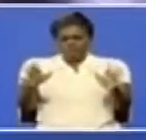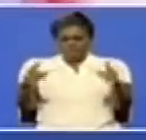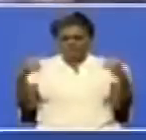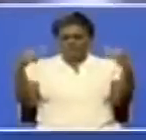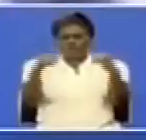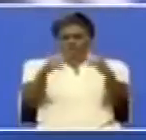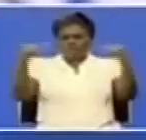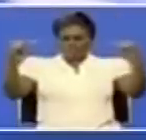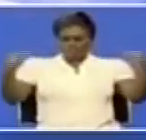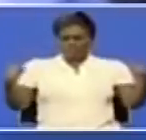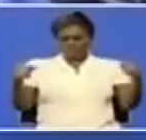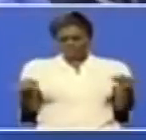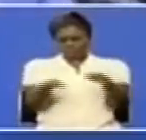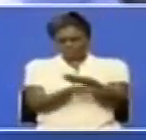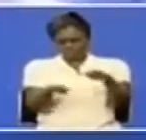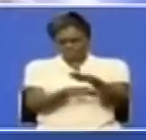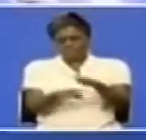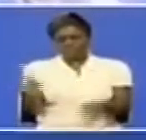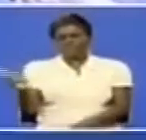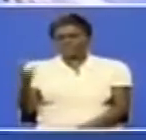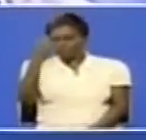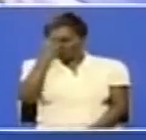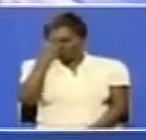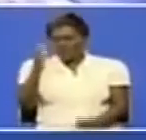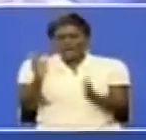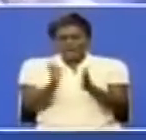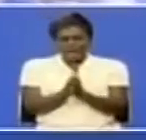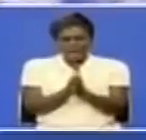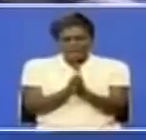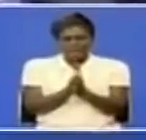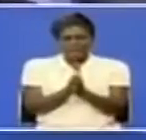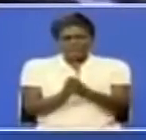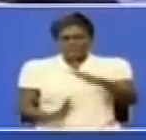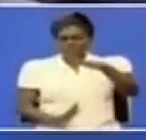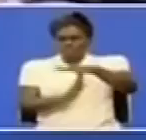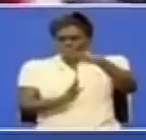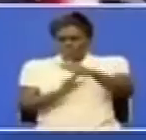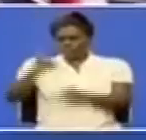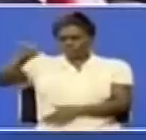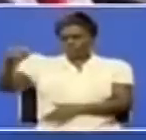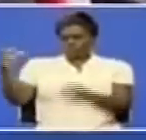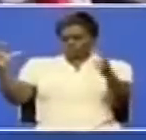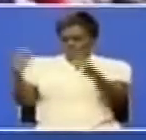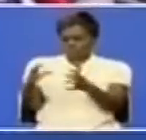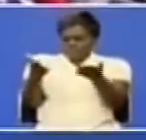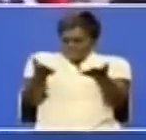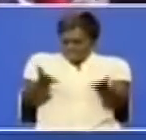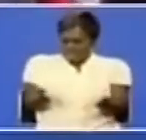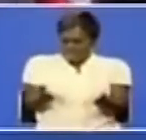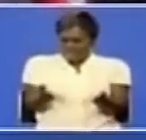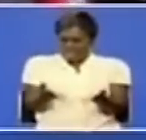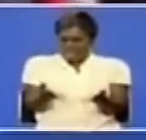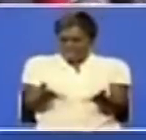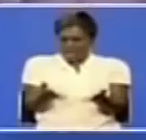on the face of Deputy President William Ruto and his entourage of top Jubilee Brigade, who are here on a